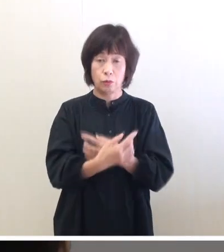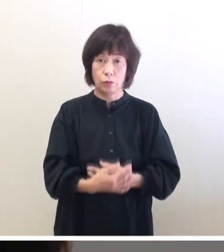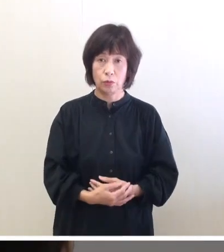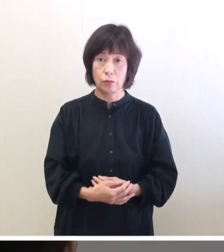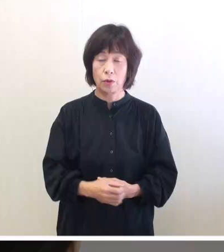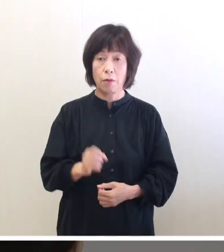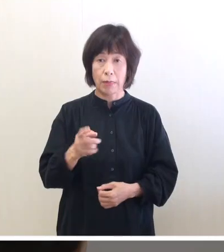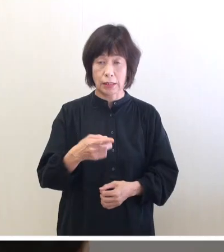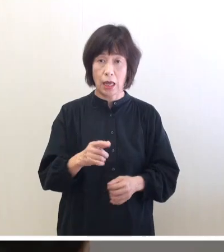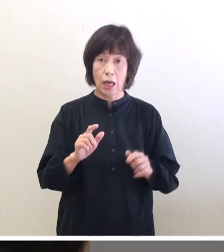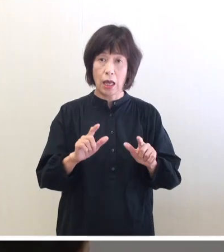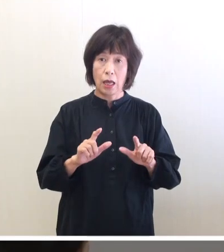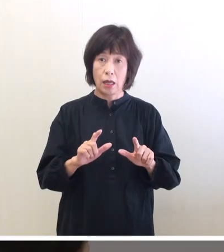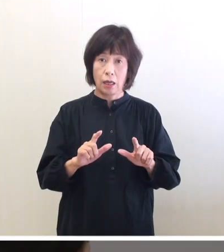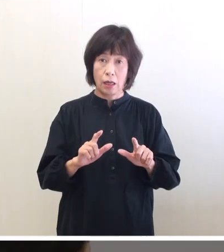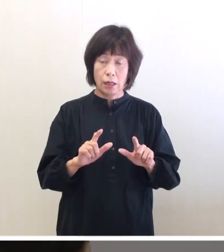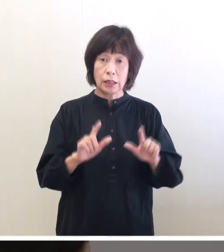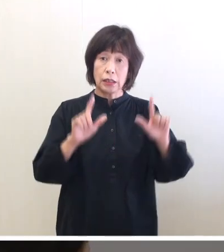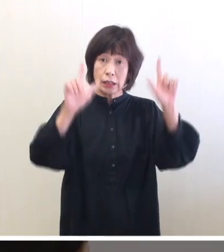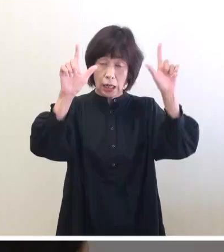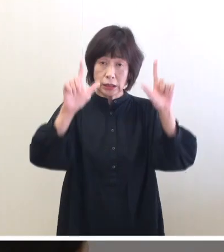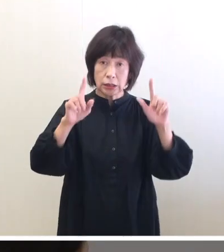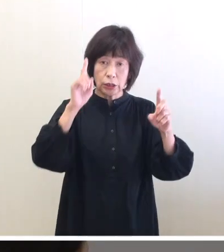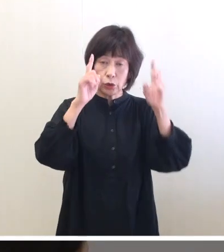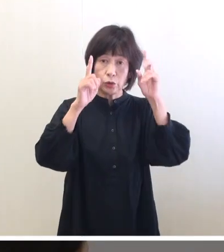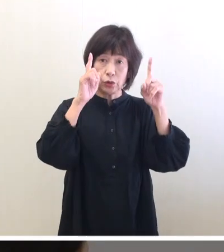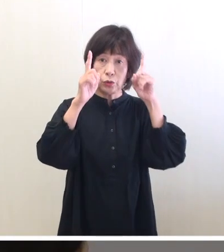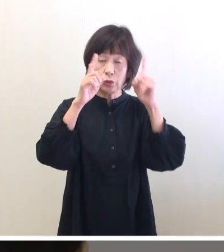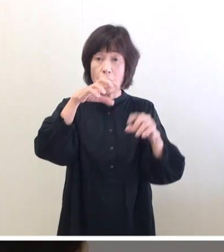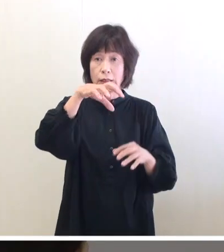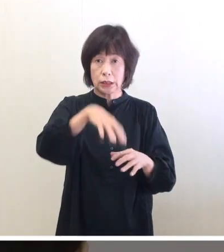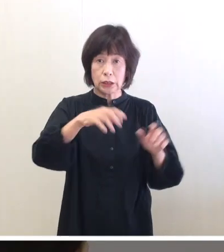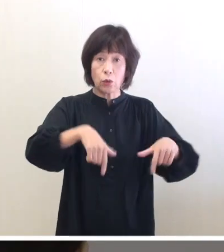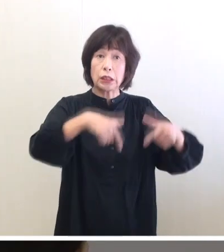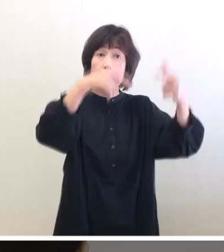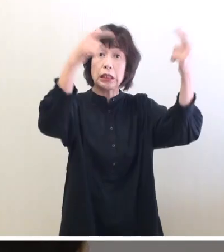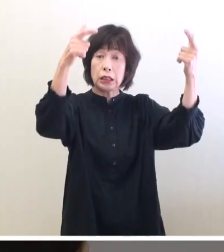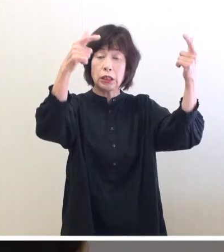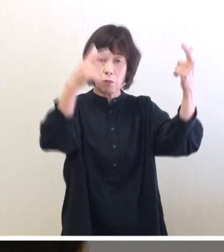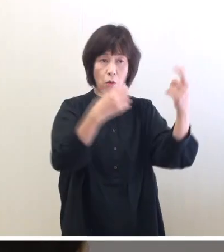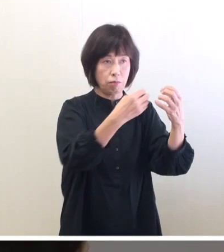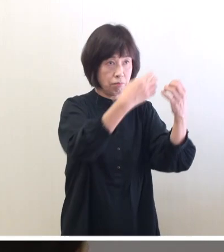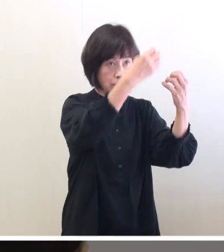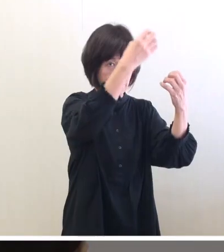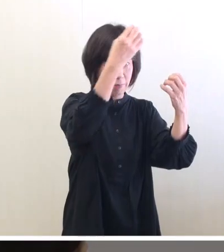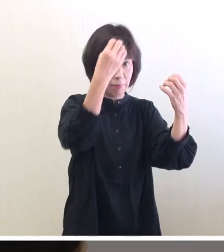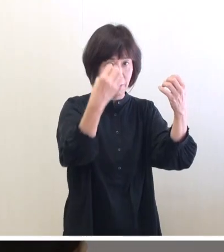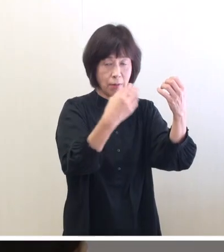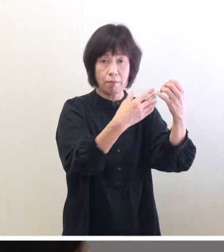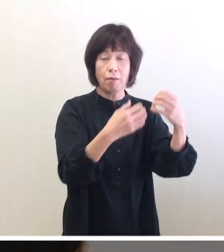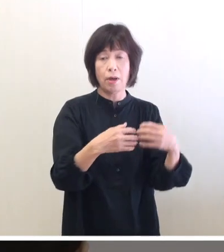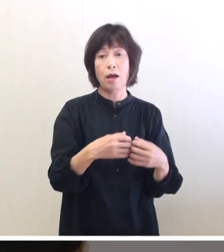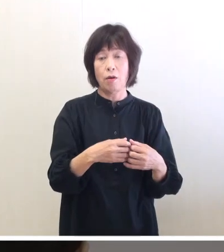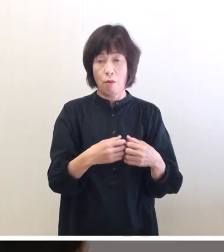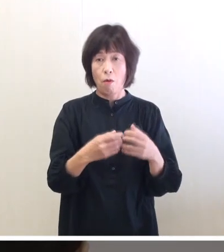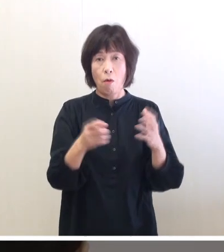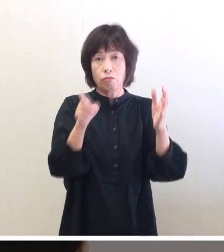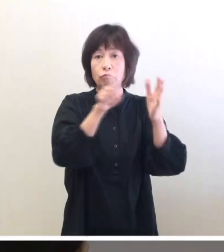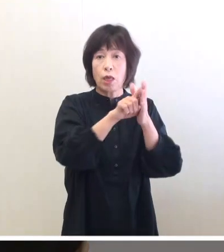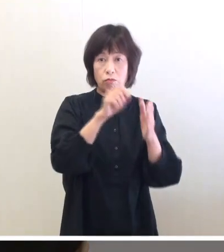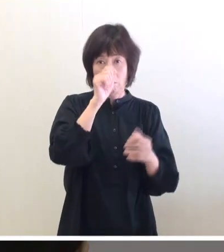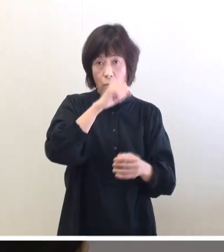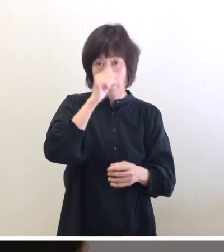園地の樹木のライトアップを行います。でこういう形でです